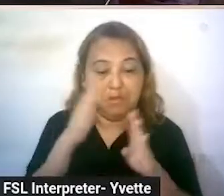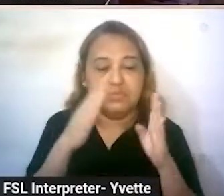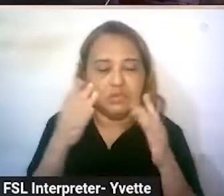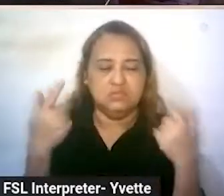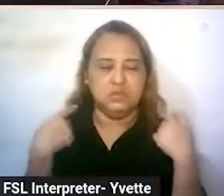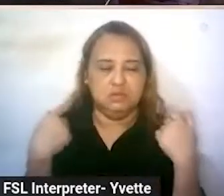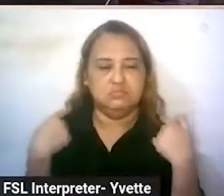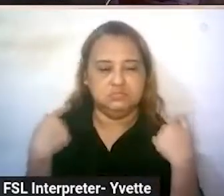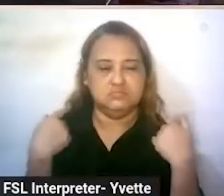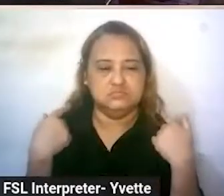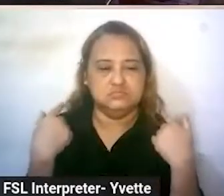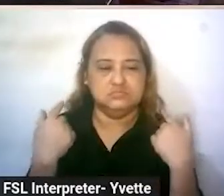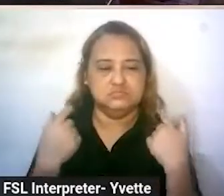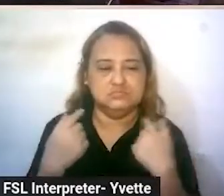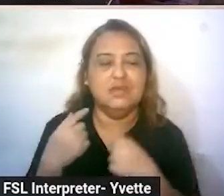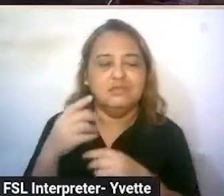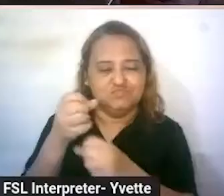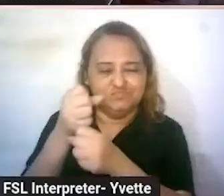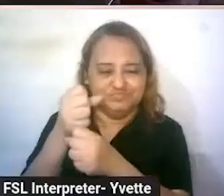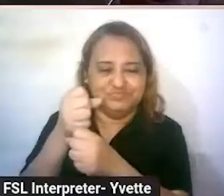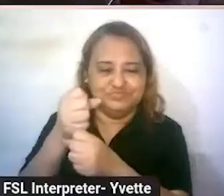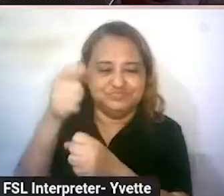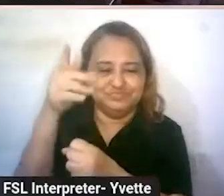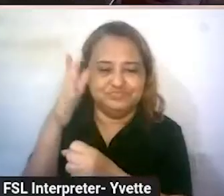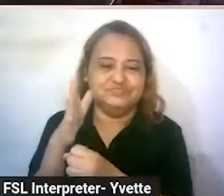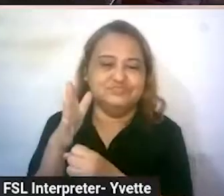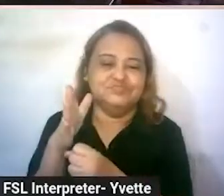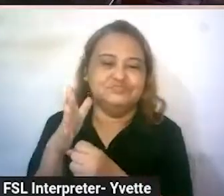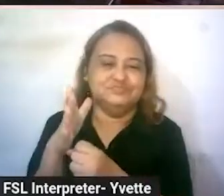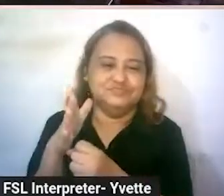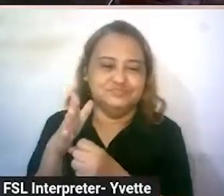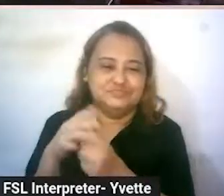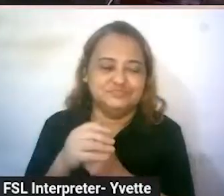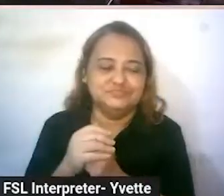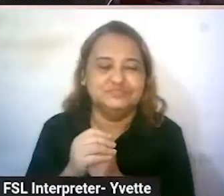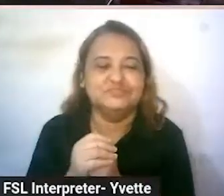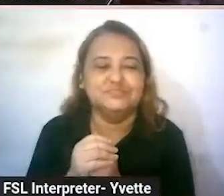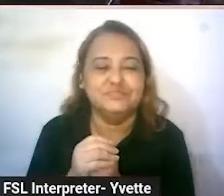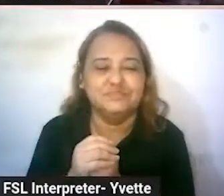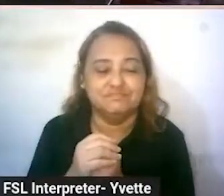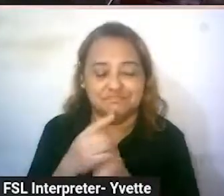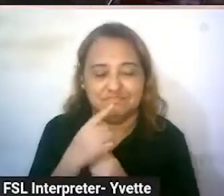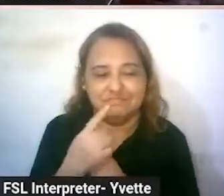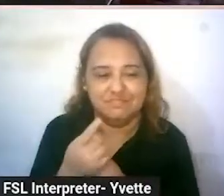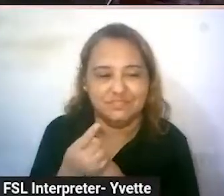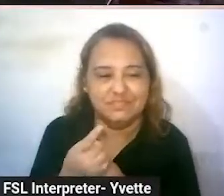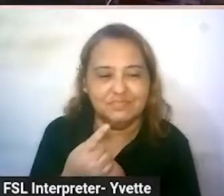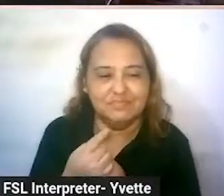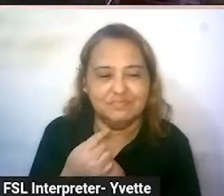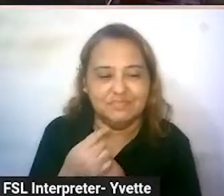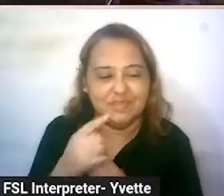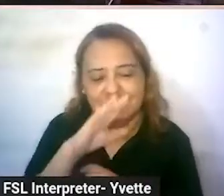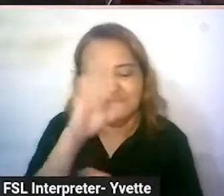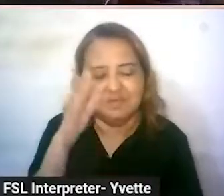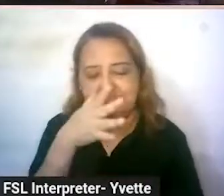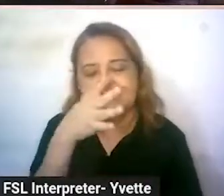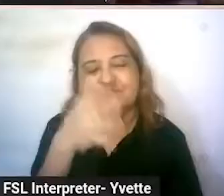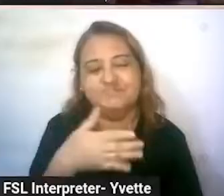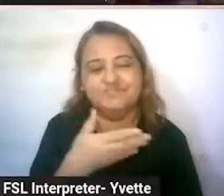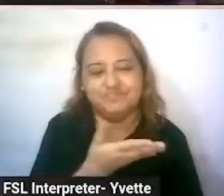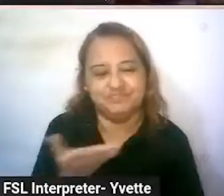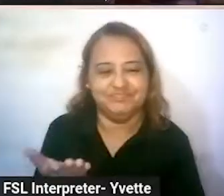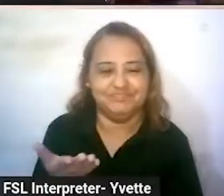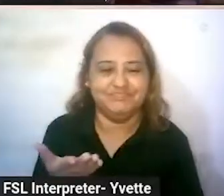but kapit lang kay Lord, and like Mabay said a while ago, He will be the rest.